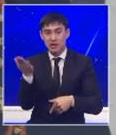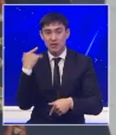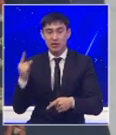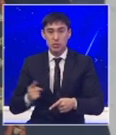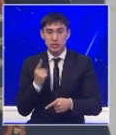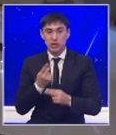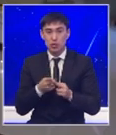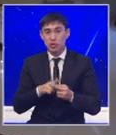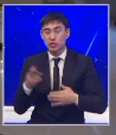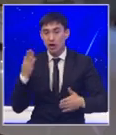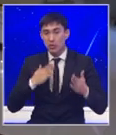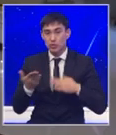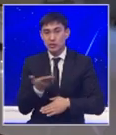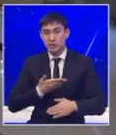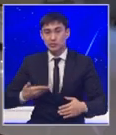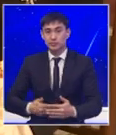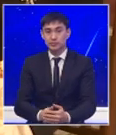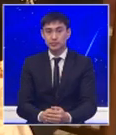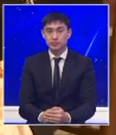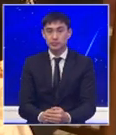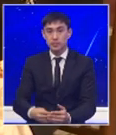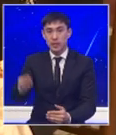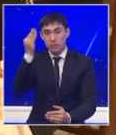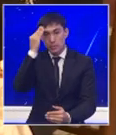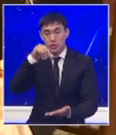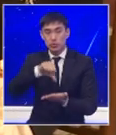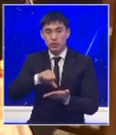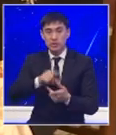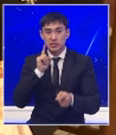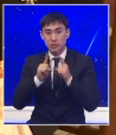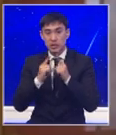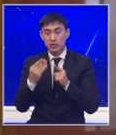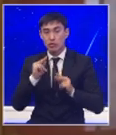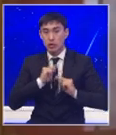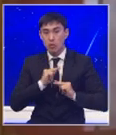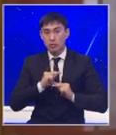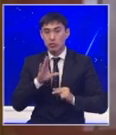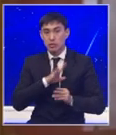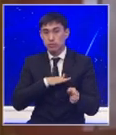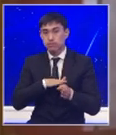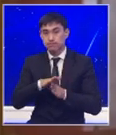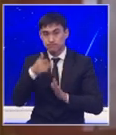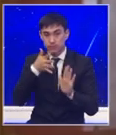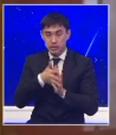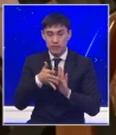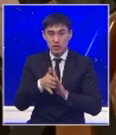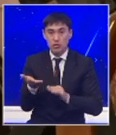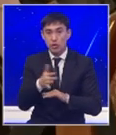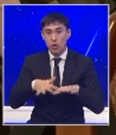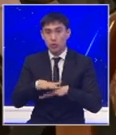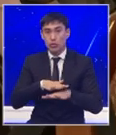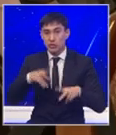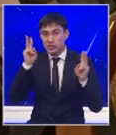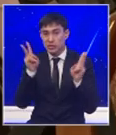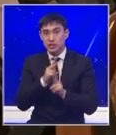мастеров это очень радует нас по мнению участников семинара его работа получилась насыщенной познавательное Ведь у народа